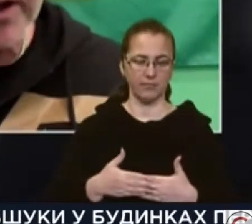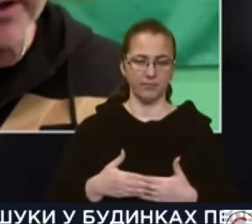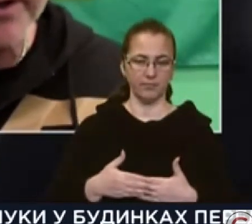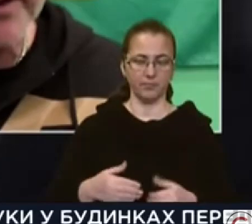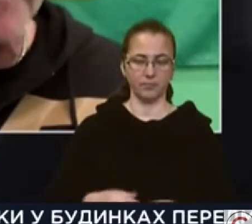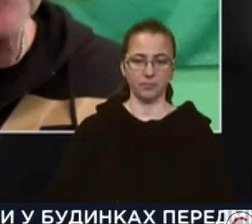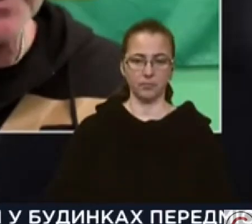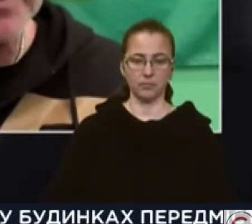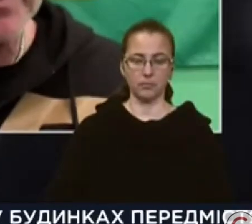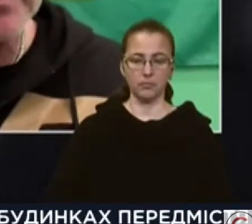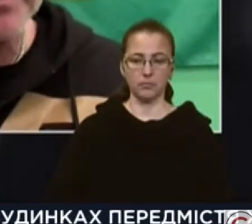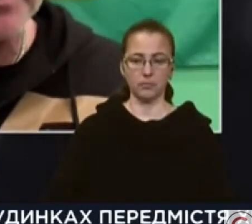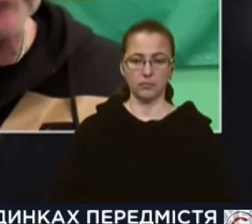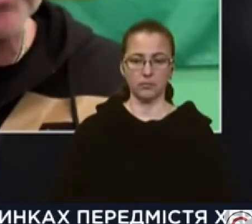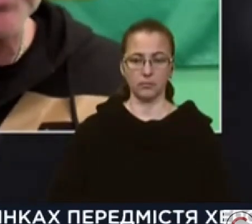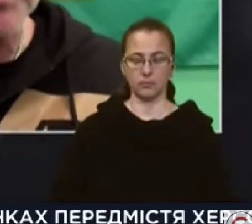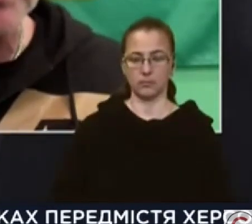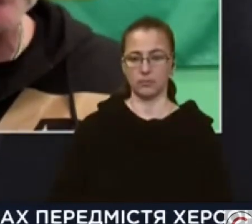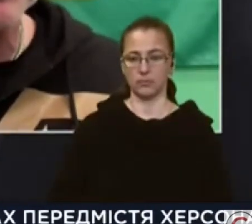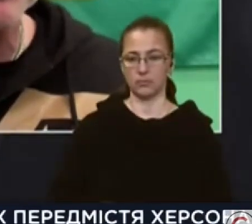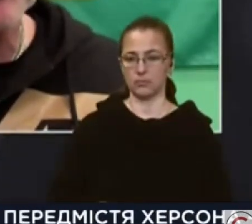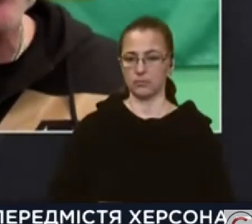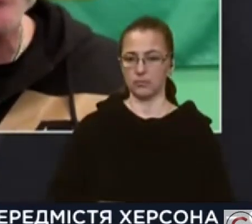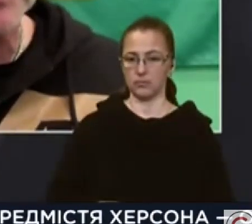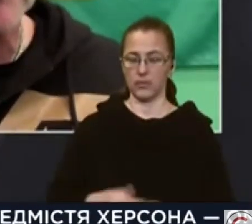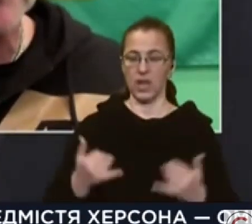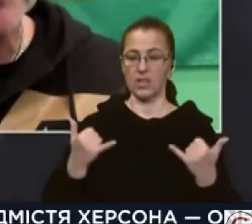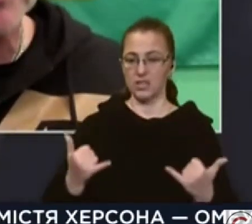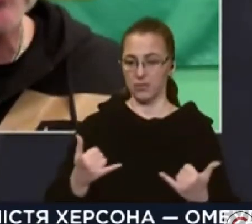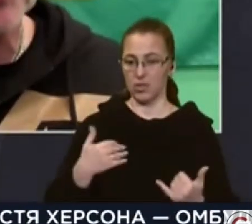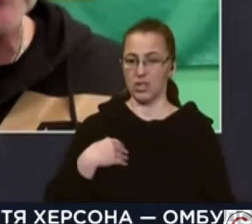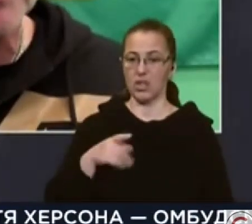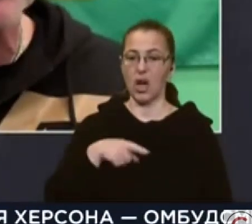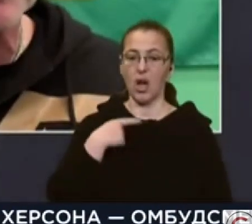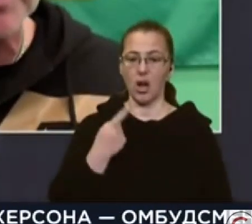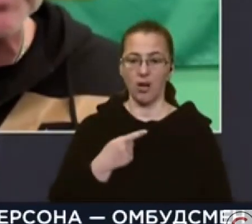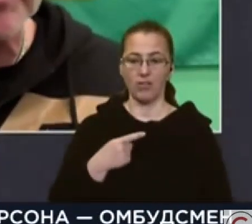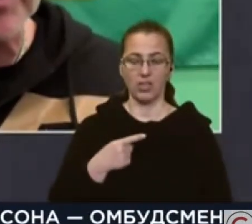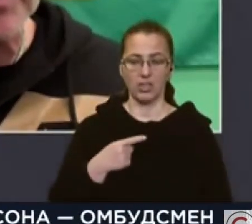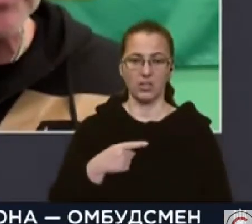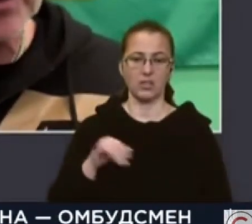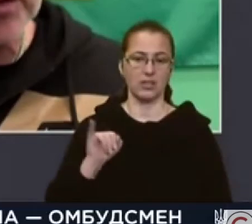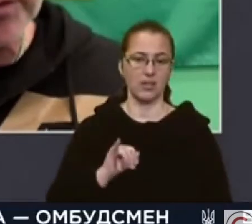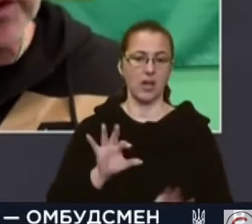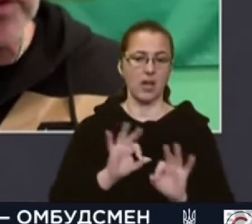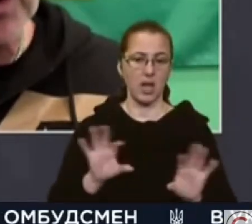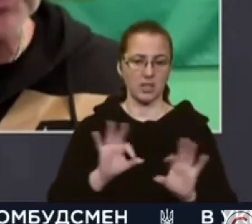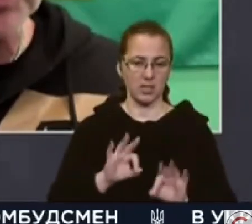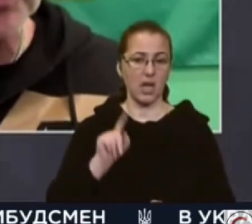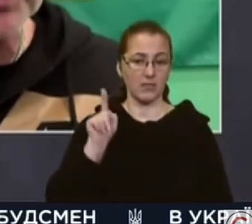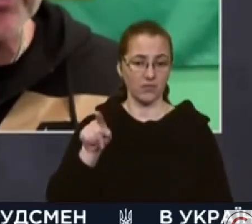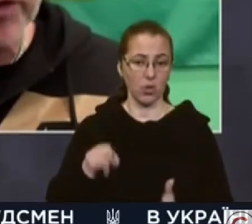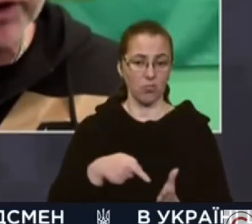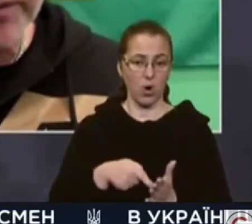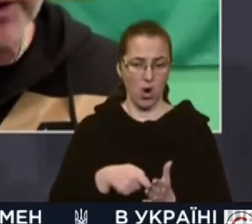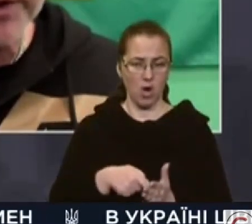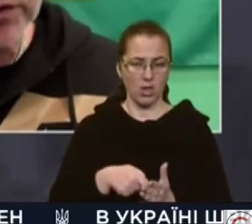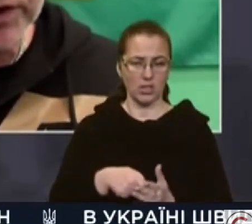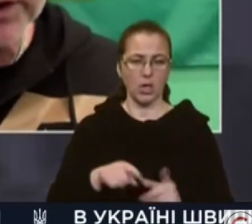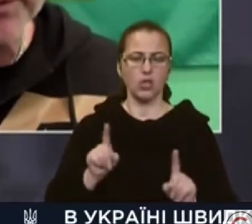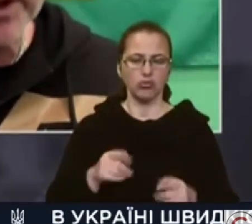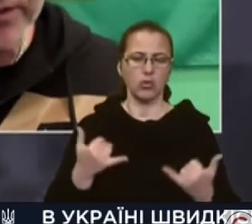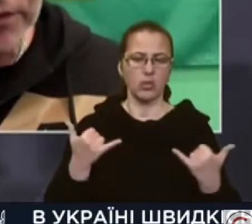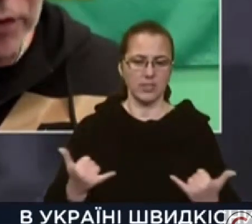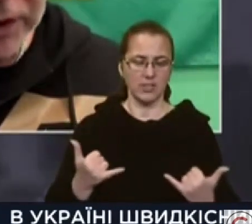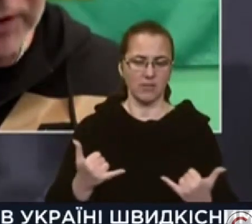заслуженное покарание. Да? И вот сегодня я говорил о том и рассказывал Нюрнбергу, что